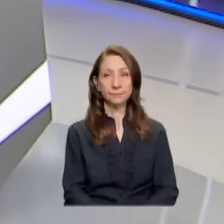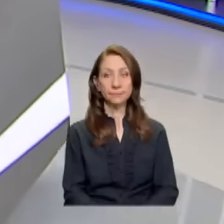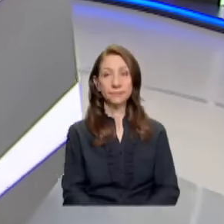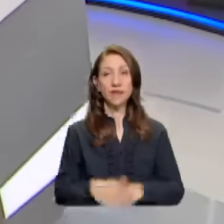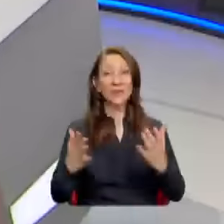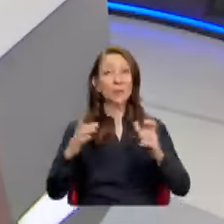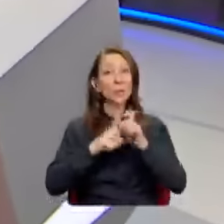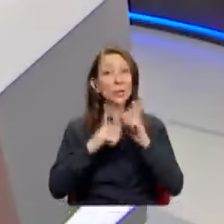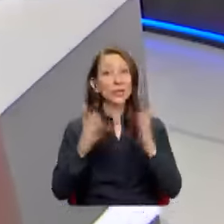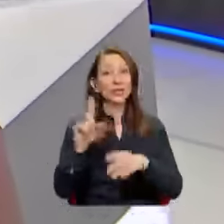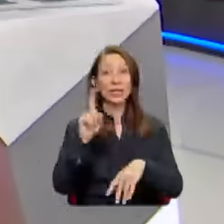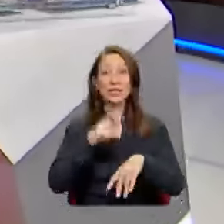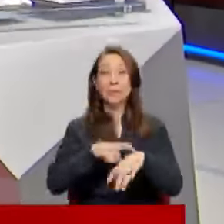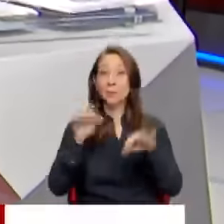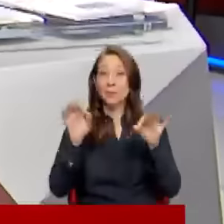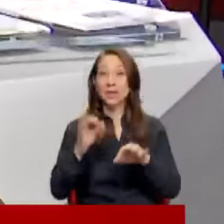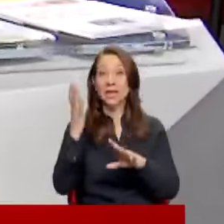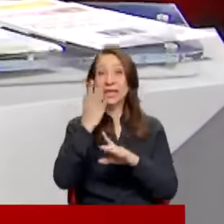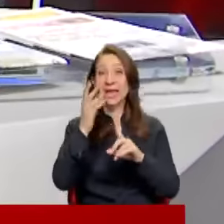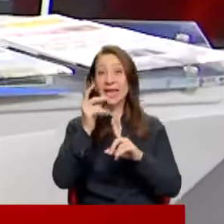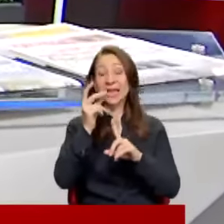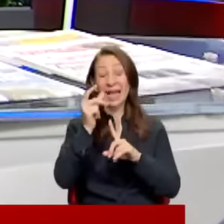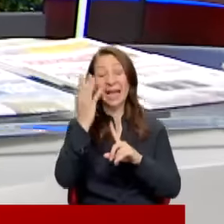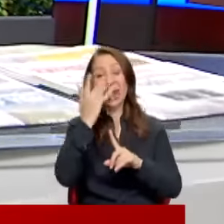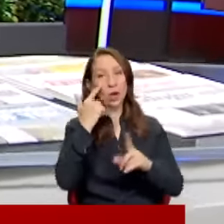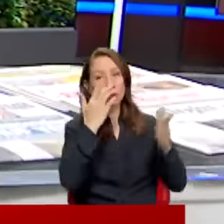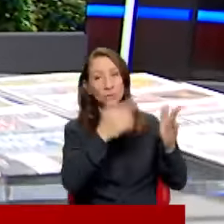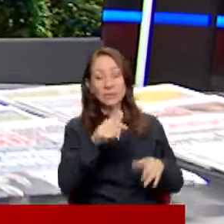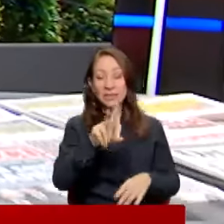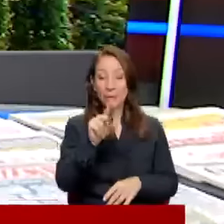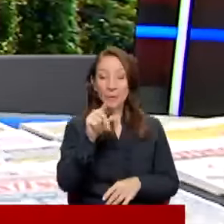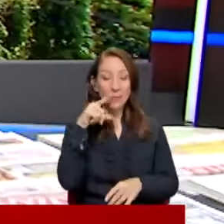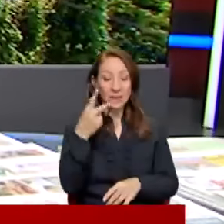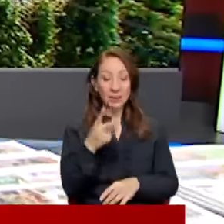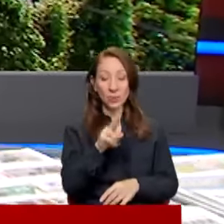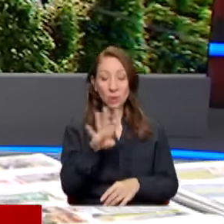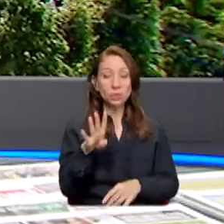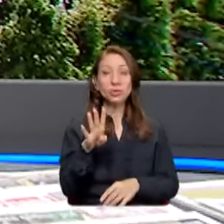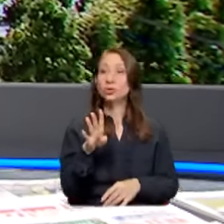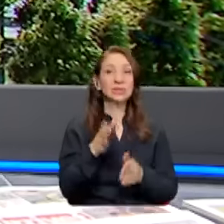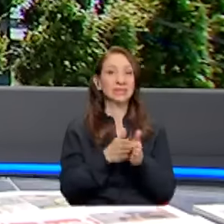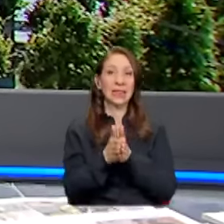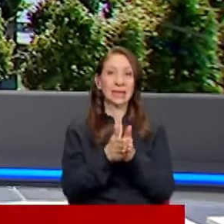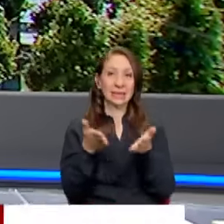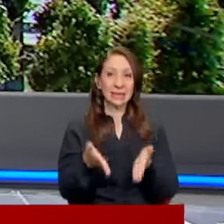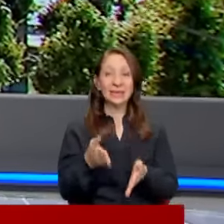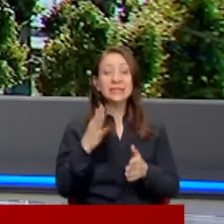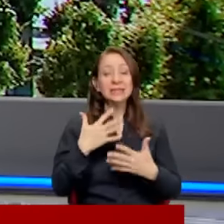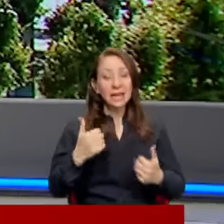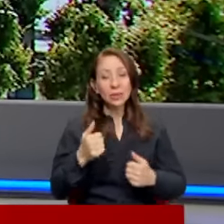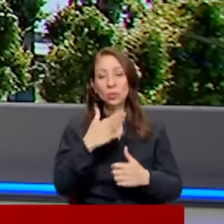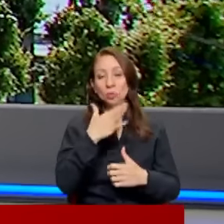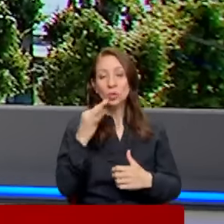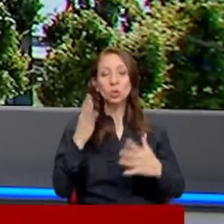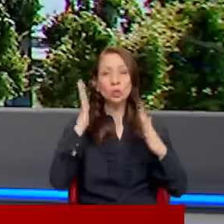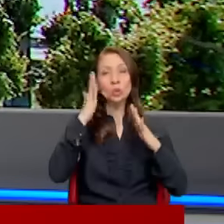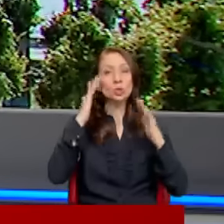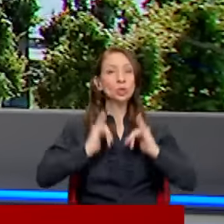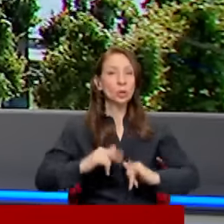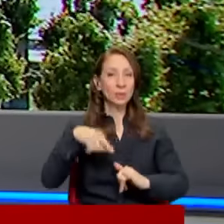efendim günaydın çalar saat başlıyor ben İlker Karagöz Bugün 21 Mayıs 2024 günlerden salı Sağlıklı mutlu huzurlu bir gün